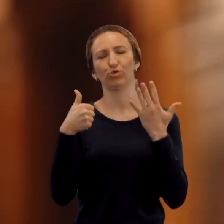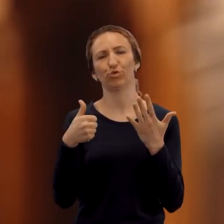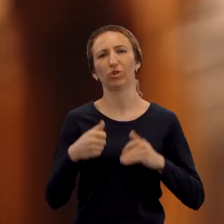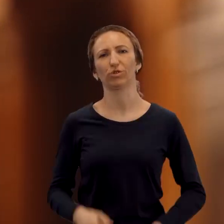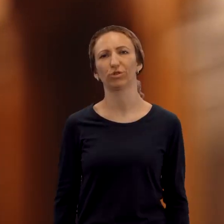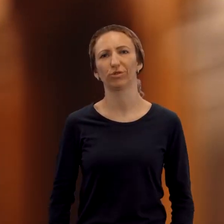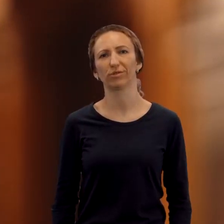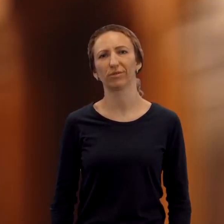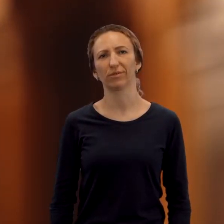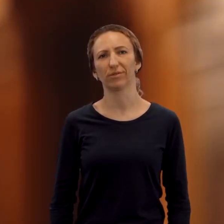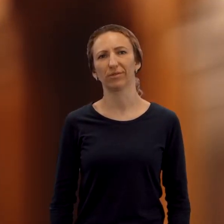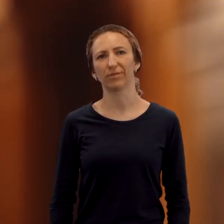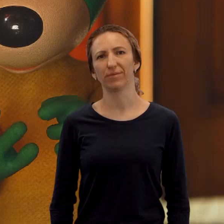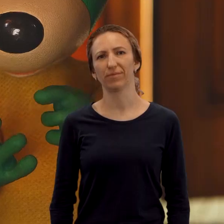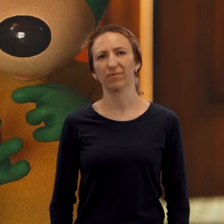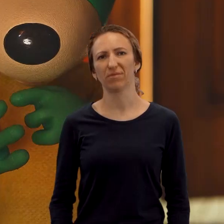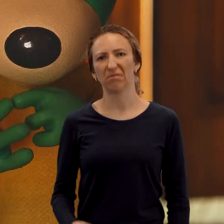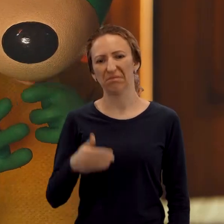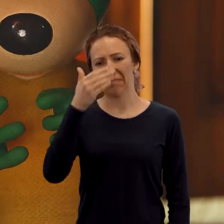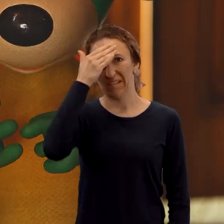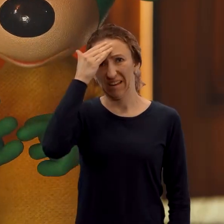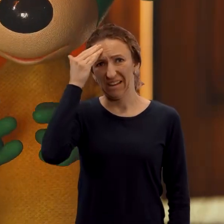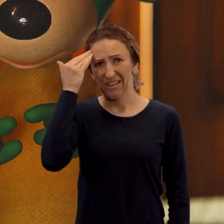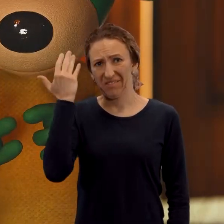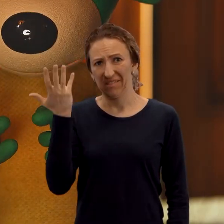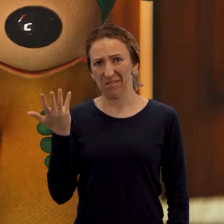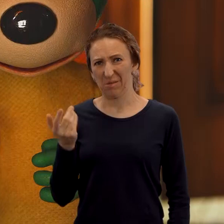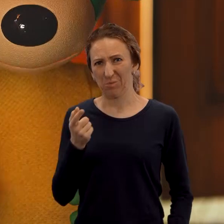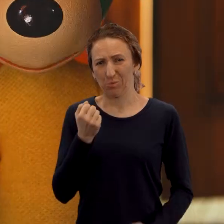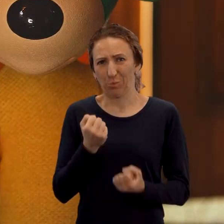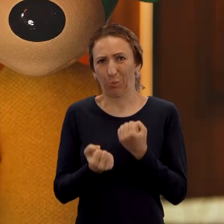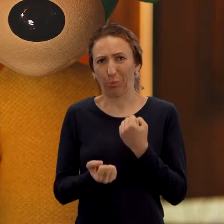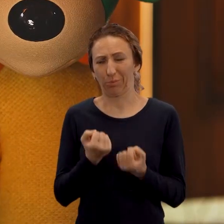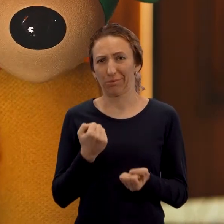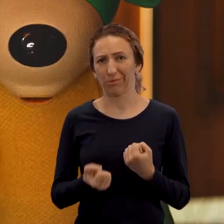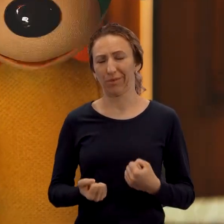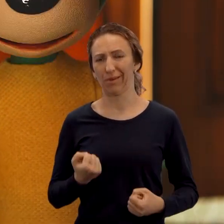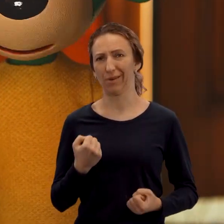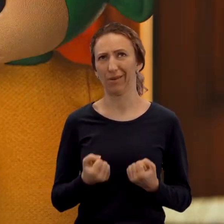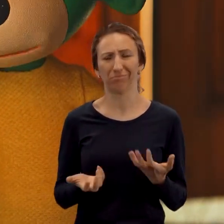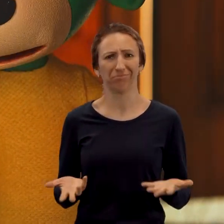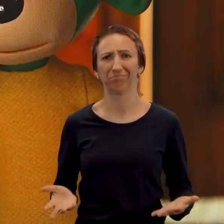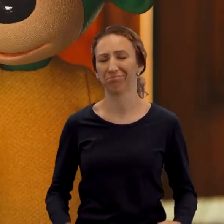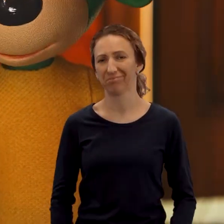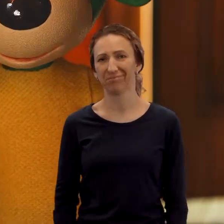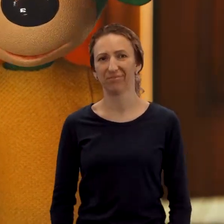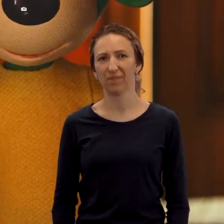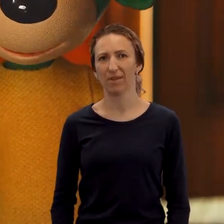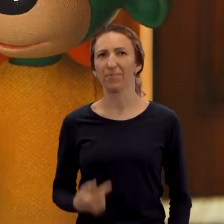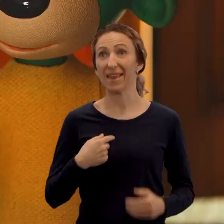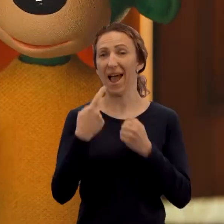Więc podziel to przez sześć Nie wiem To za trudne